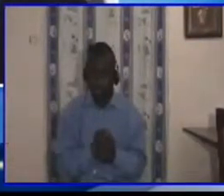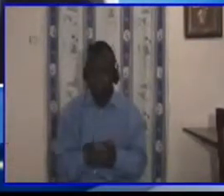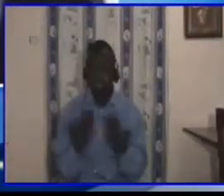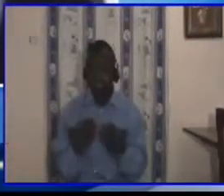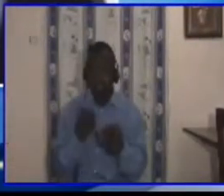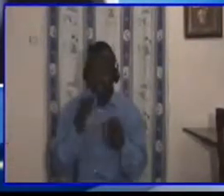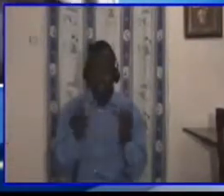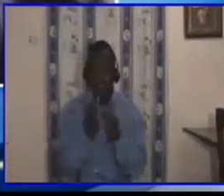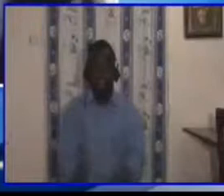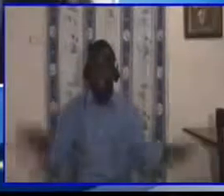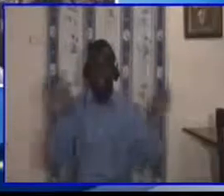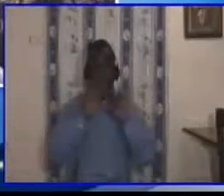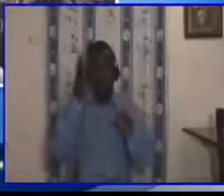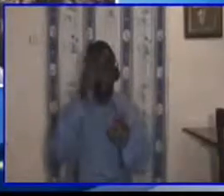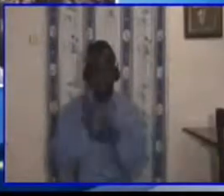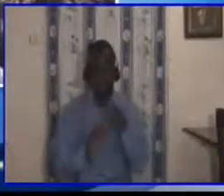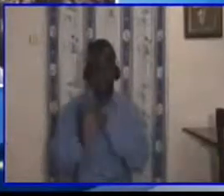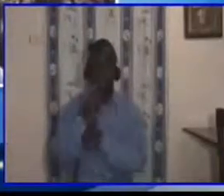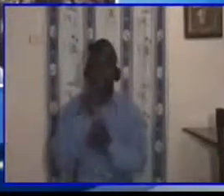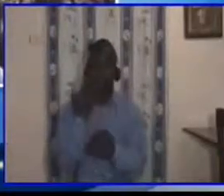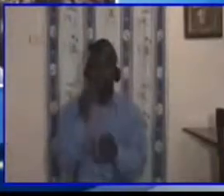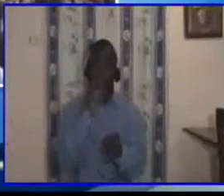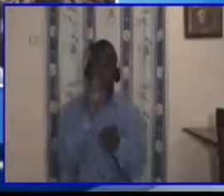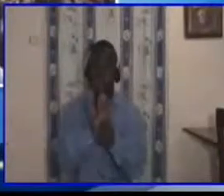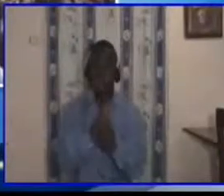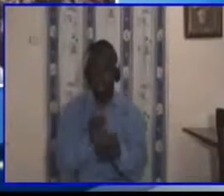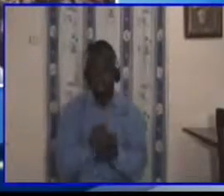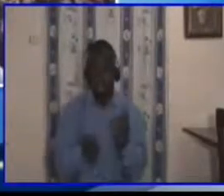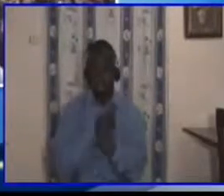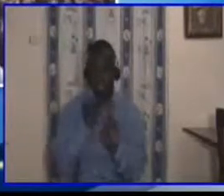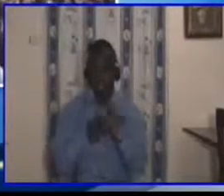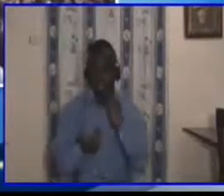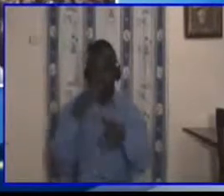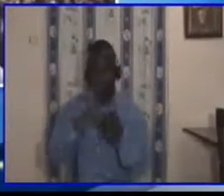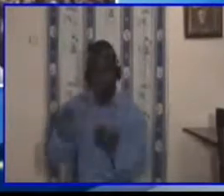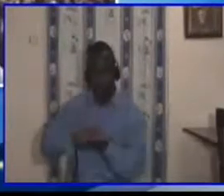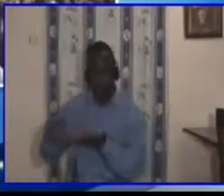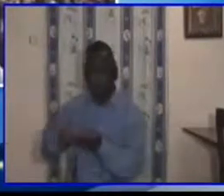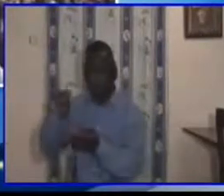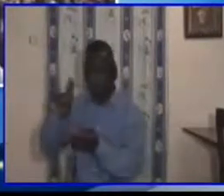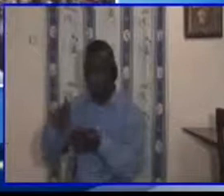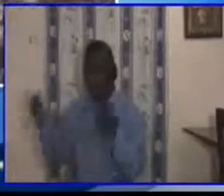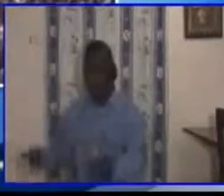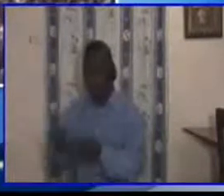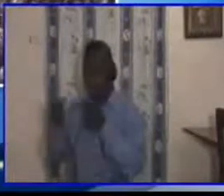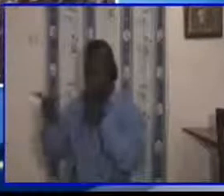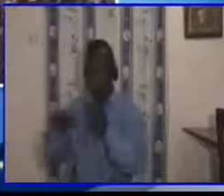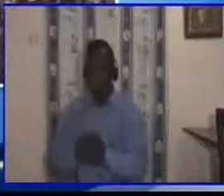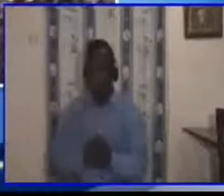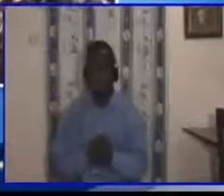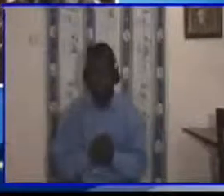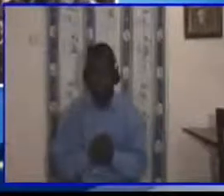noi dobbiamo conoscere la parola promessa di dio per oggi